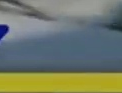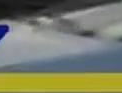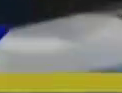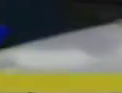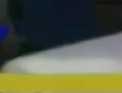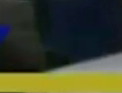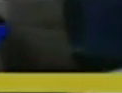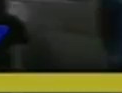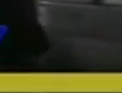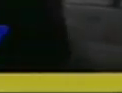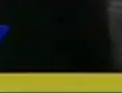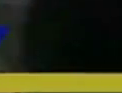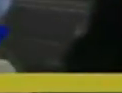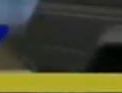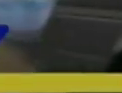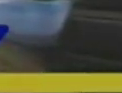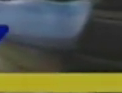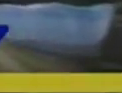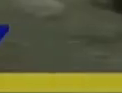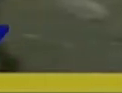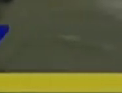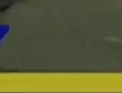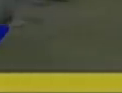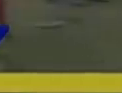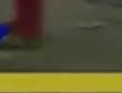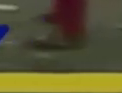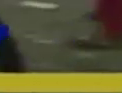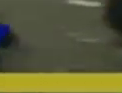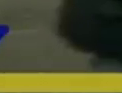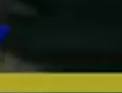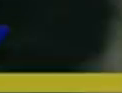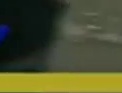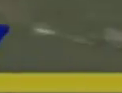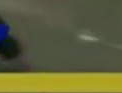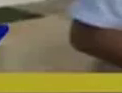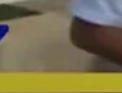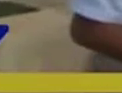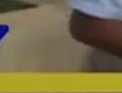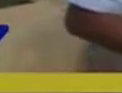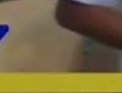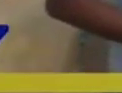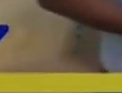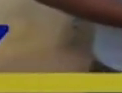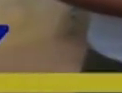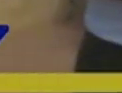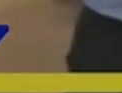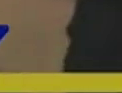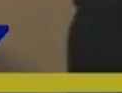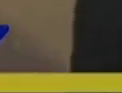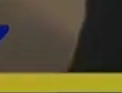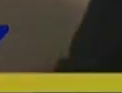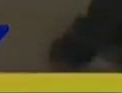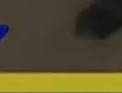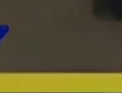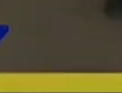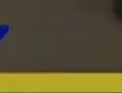dizaine de morts depuis le début de la maladie en août dernier sur la grande île. Le gouvernement prend des dispositions d'urgence